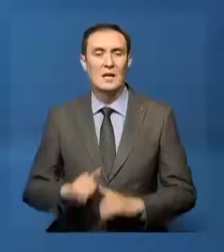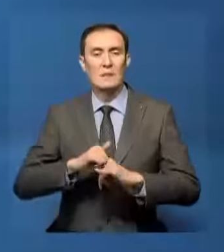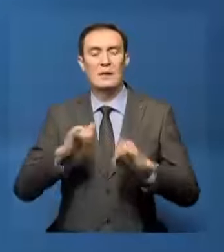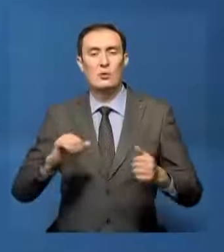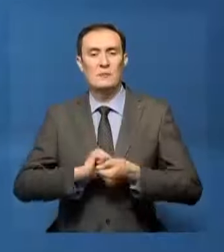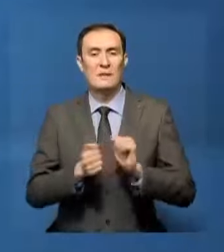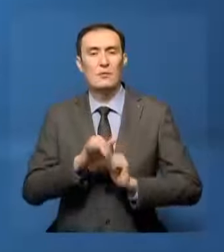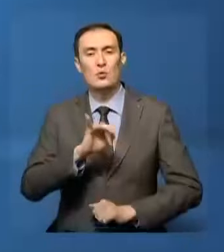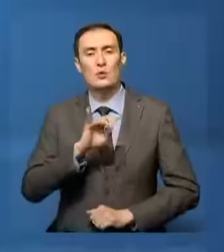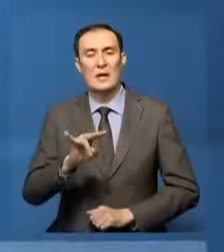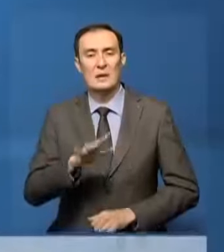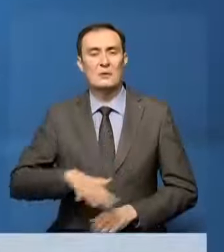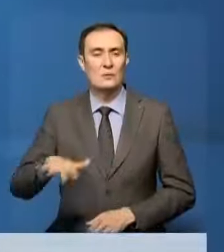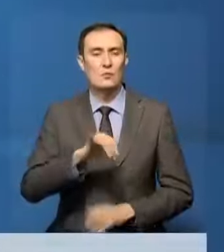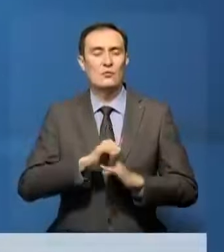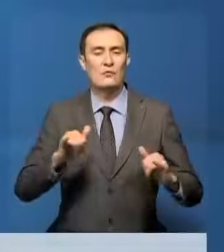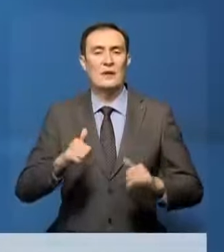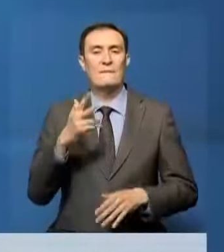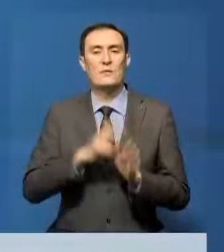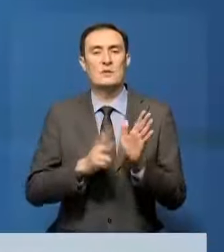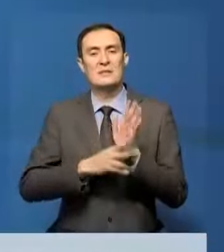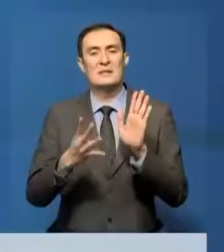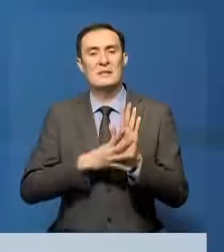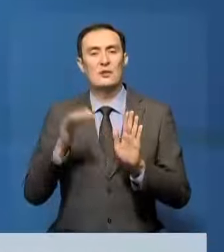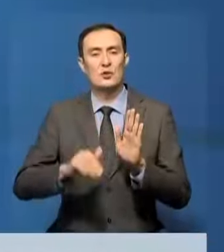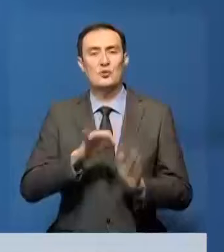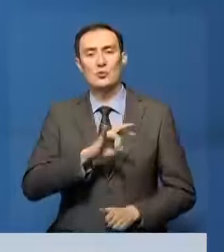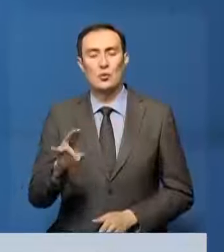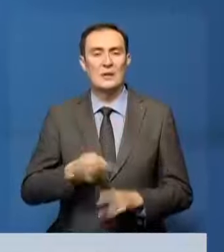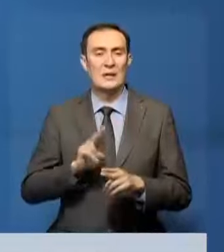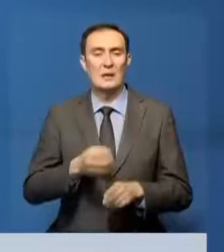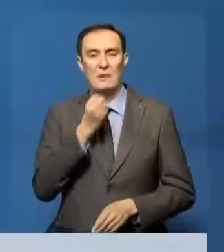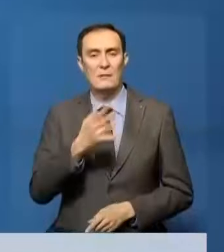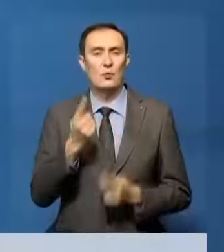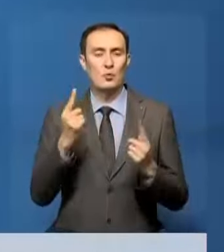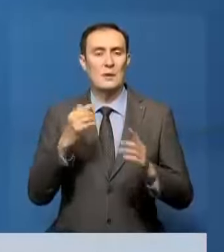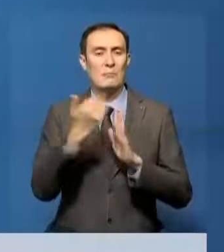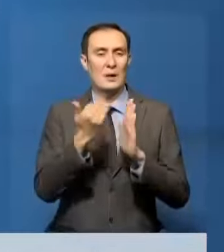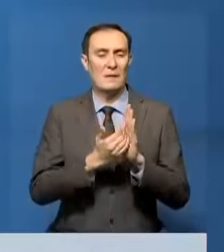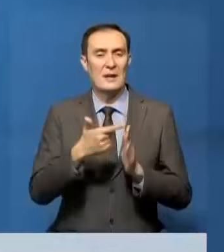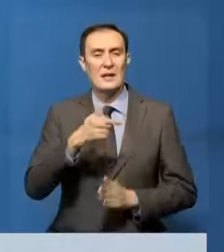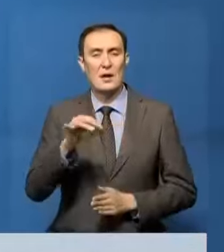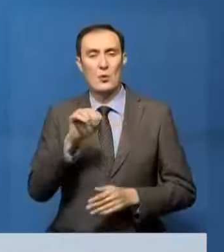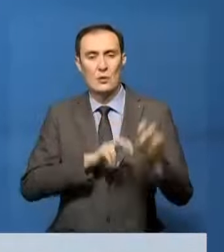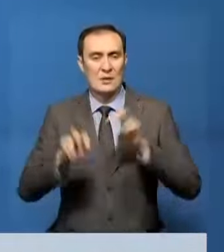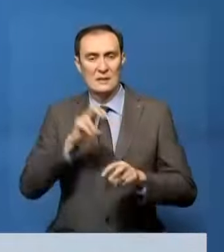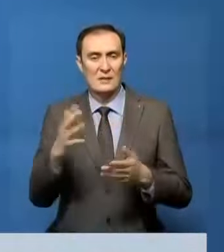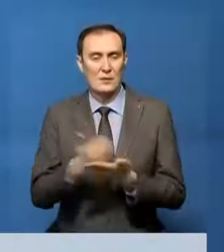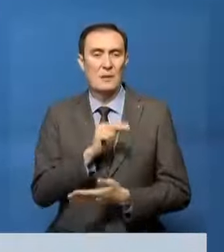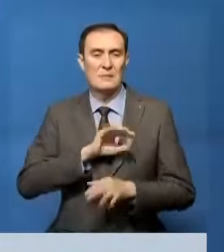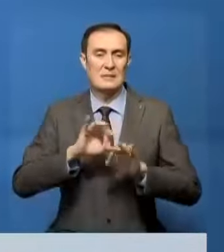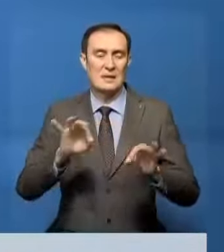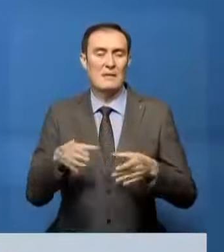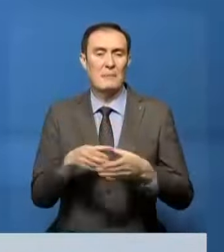Прирост минералов урана на месторождениях увеличился на 89 тысяч тонн. И это благодаря масштабной программе геолого-разведочных работ, объяснили